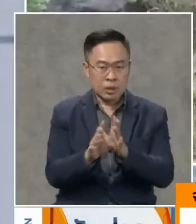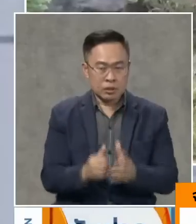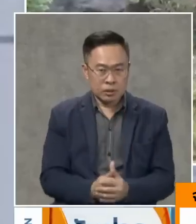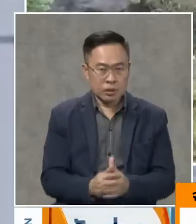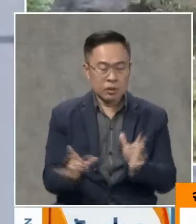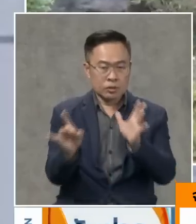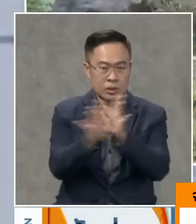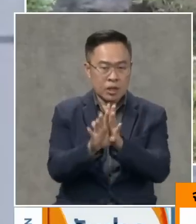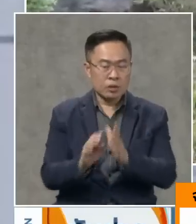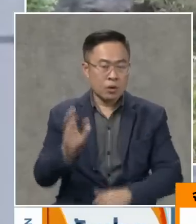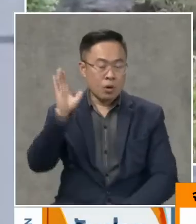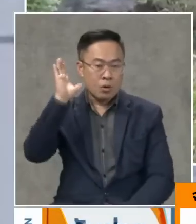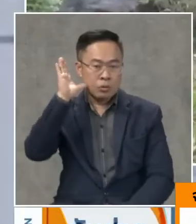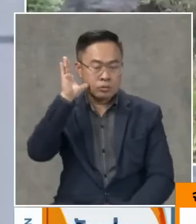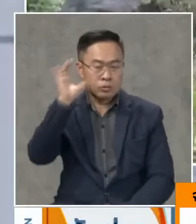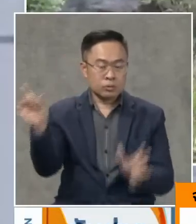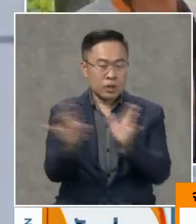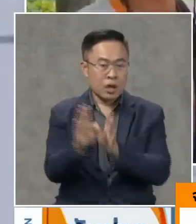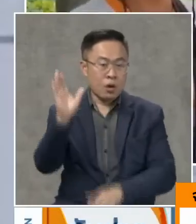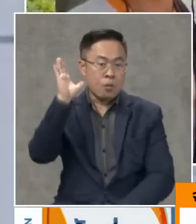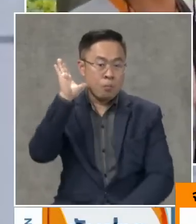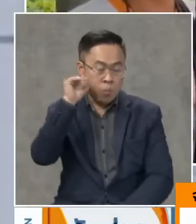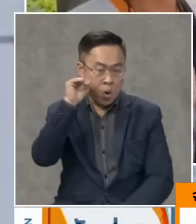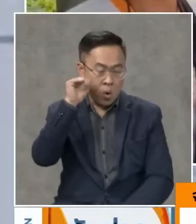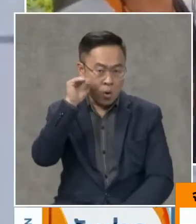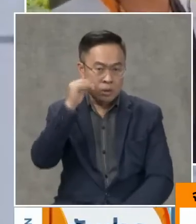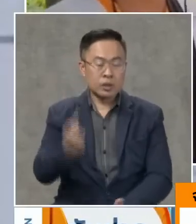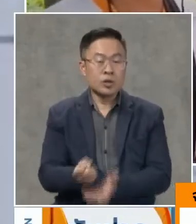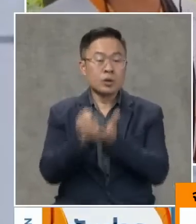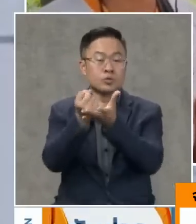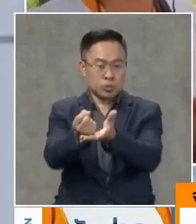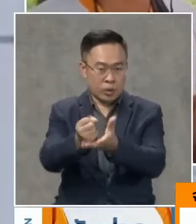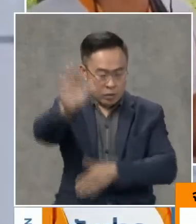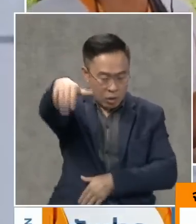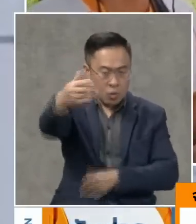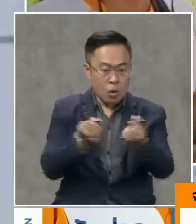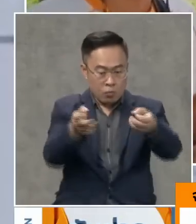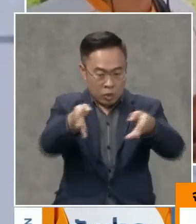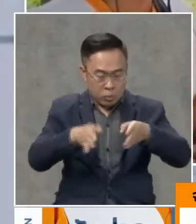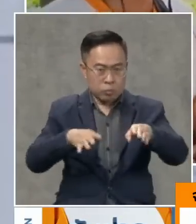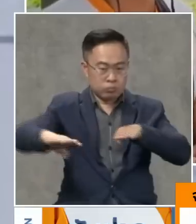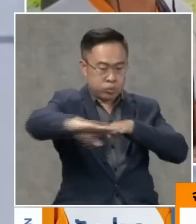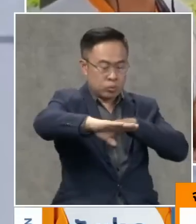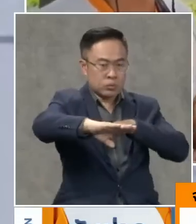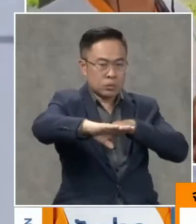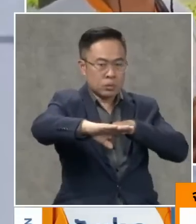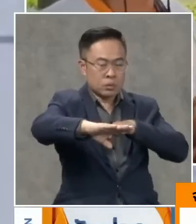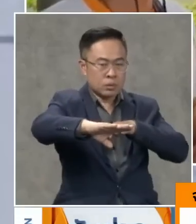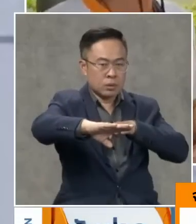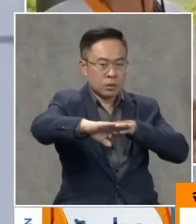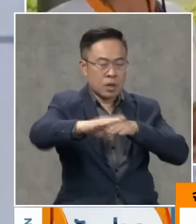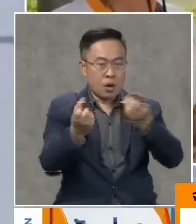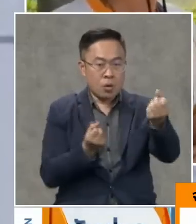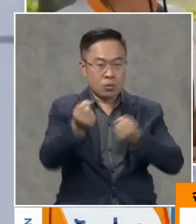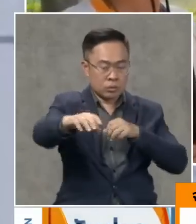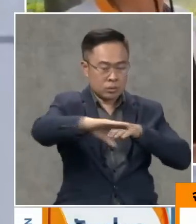ยนะพ่อของเธอที่อยู่ในรถก็เลยออกมาโบกรถบรรทุกพ่วงที่ขับผ่านมาให้จอดปิดรถกระบะตู้ทึบของชายคนนี้เพื่